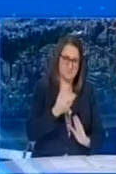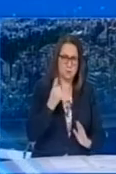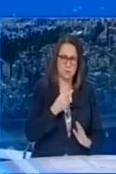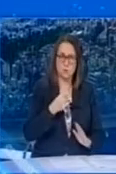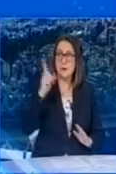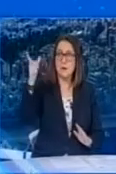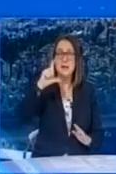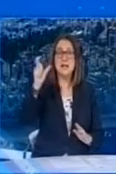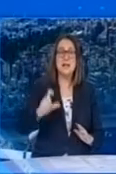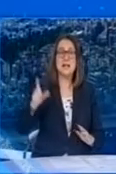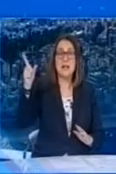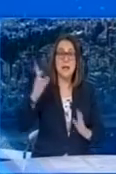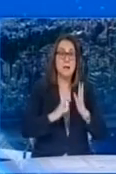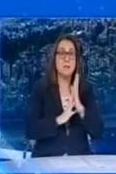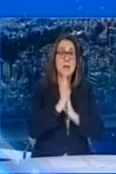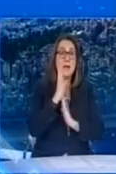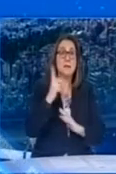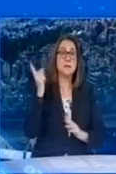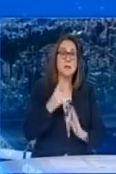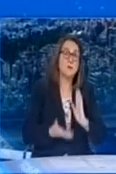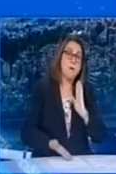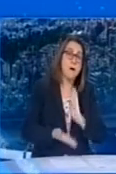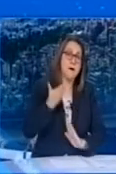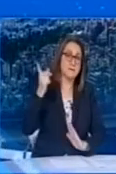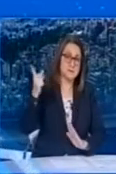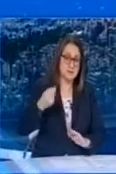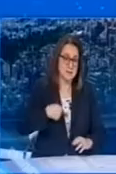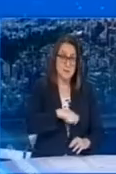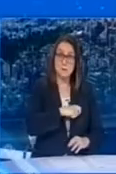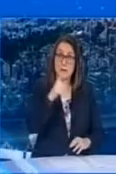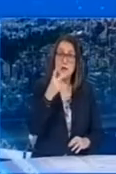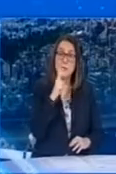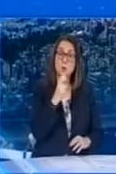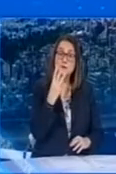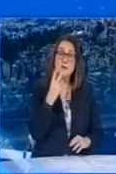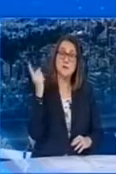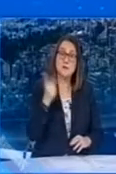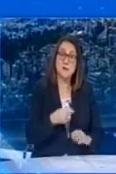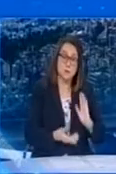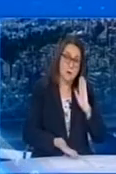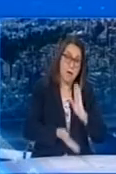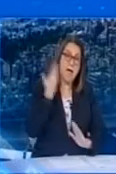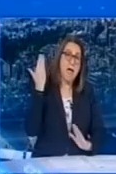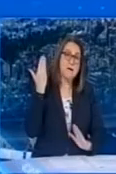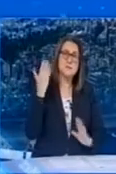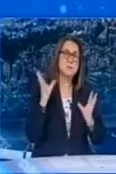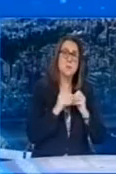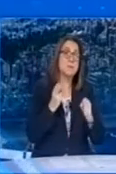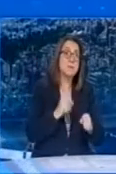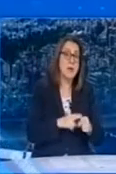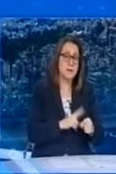αυξήθηκαν 15%. Στην Ισπανία 23%. Στη Γαλλία